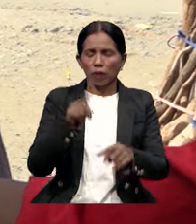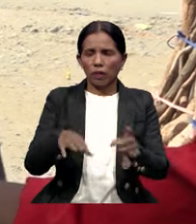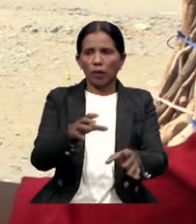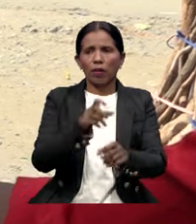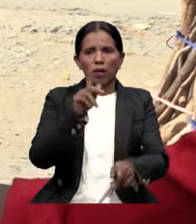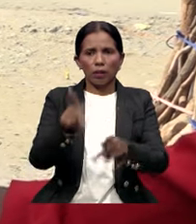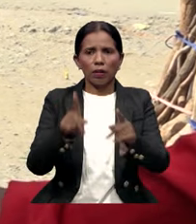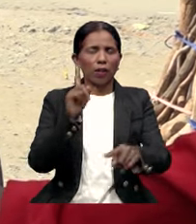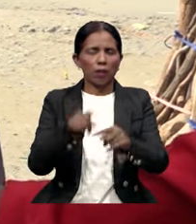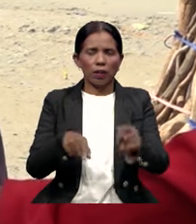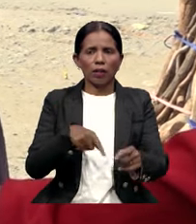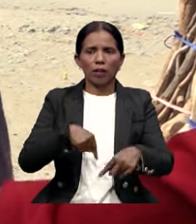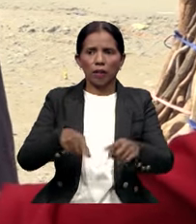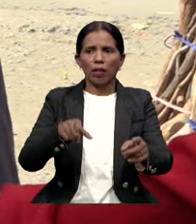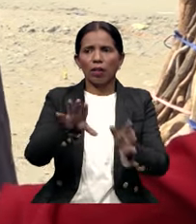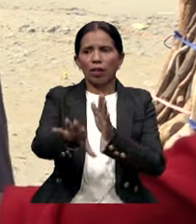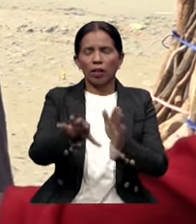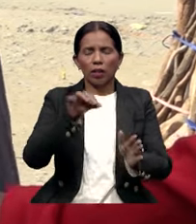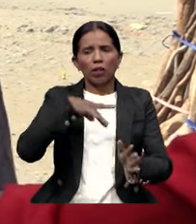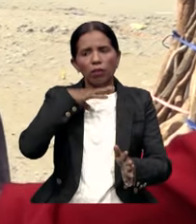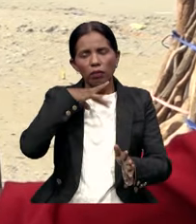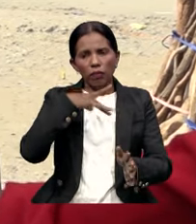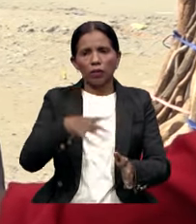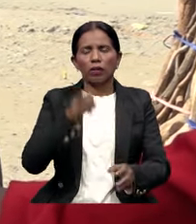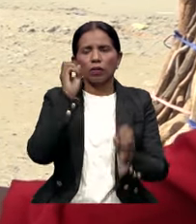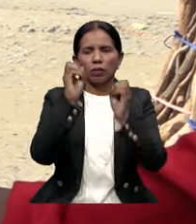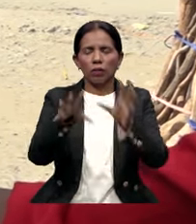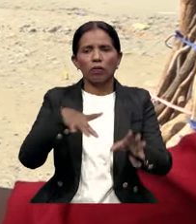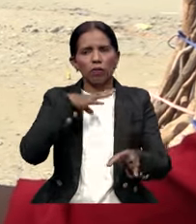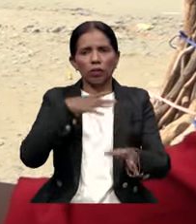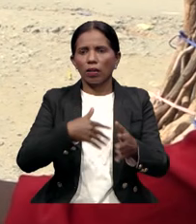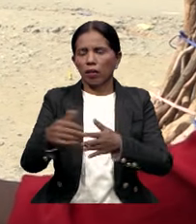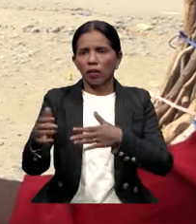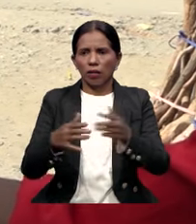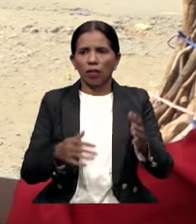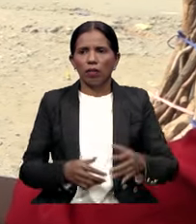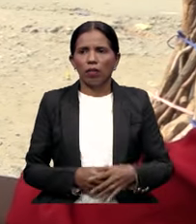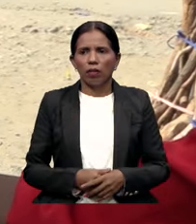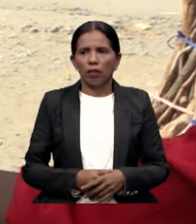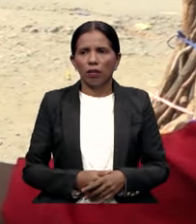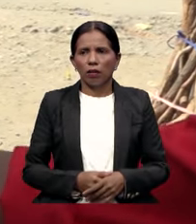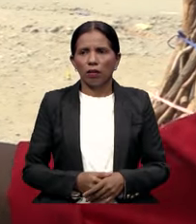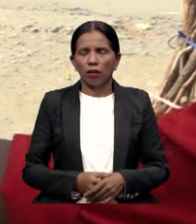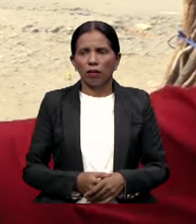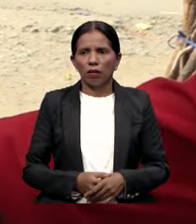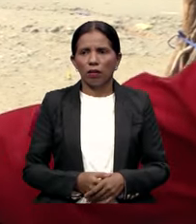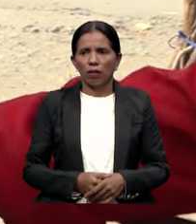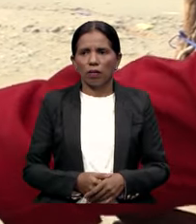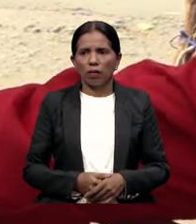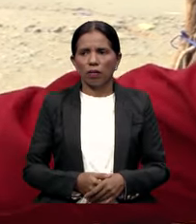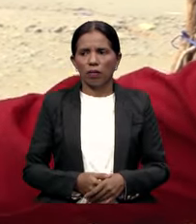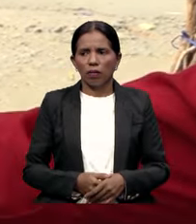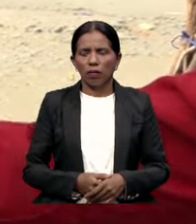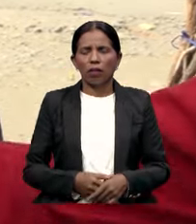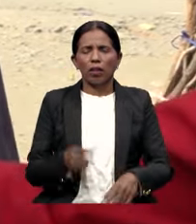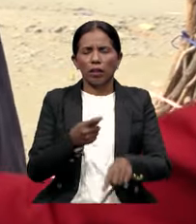mos labele pa ili fuerkas soe kai sa serna ardir soe tal serna ardir daro mos